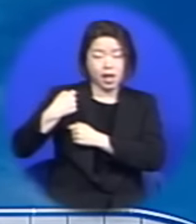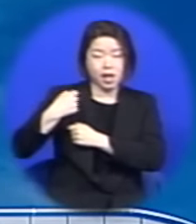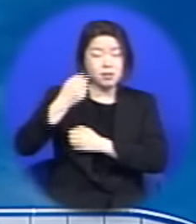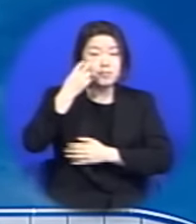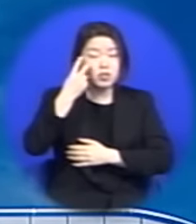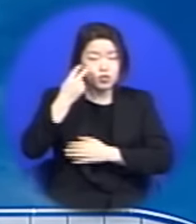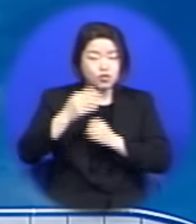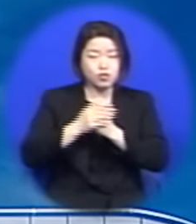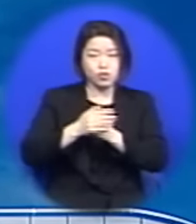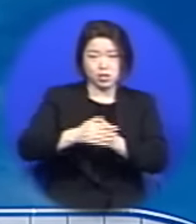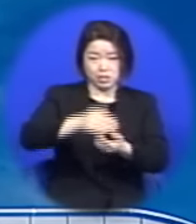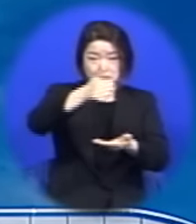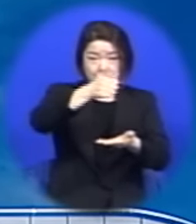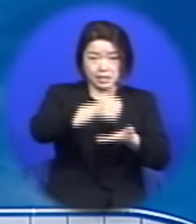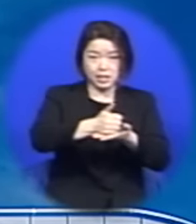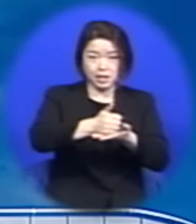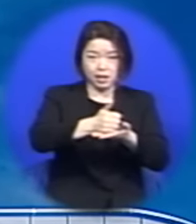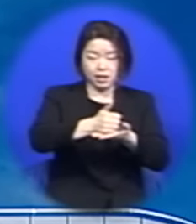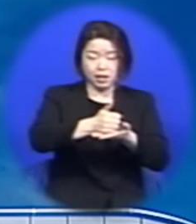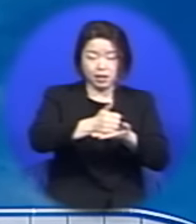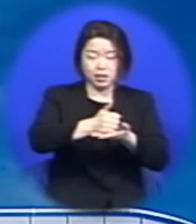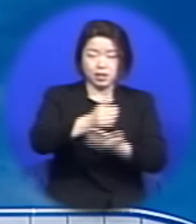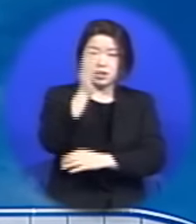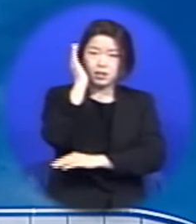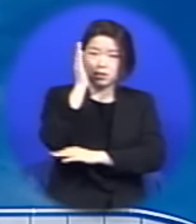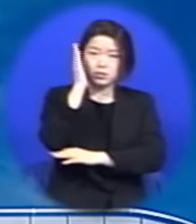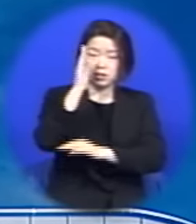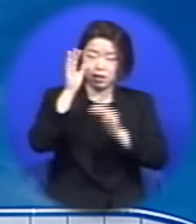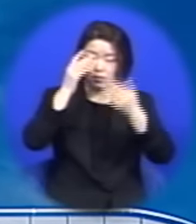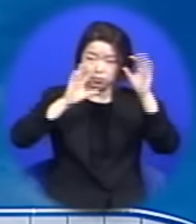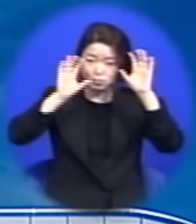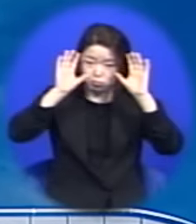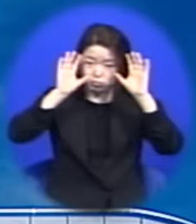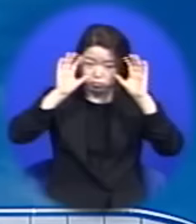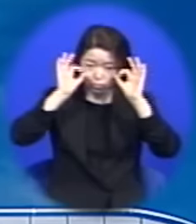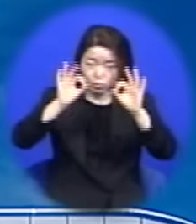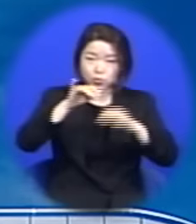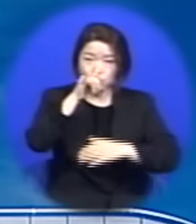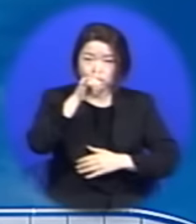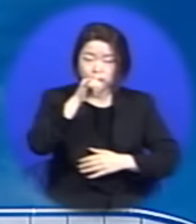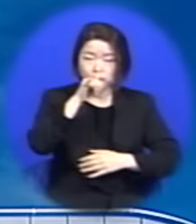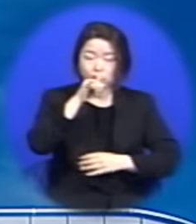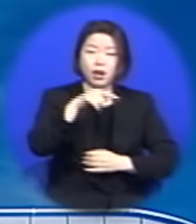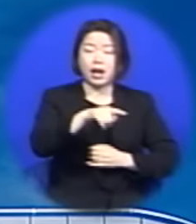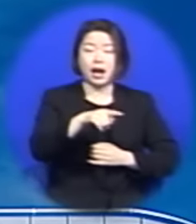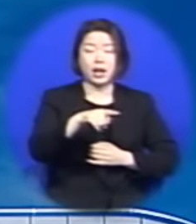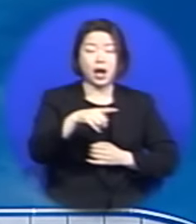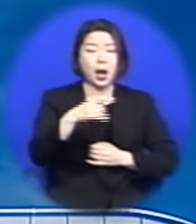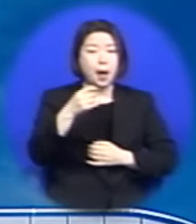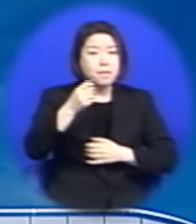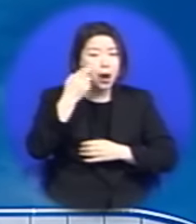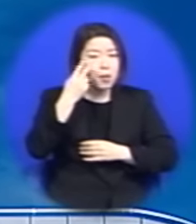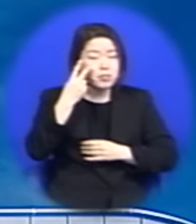분이 영상에서 연설하는 걸 들었는데 그분이 미군 해군 특수부대